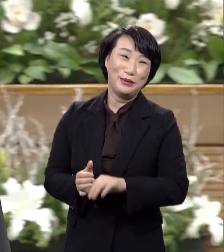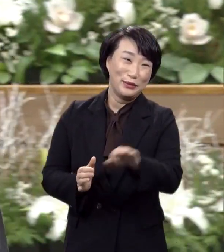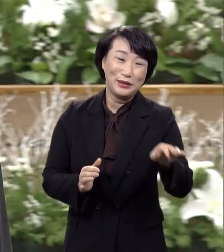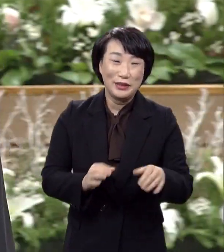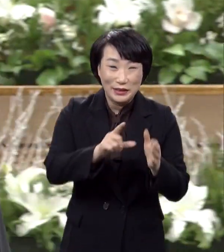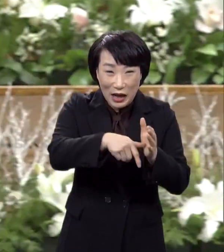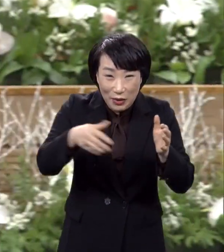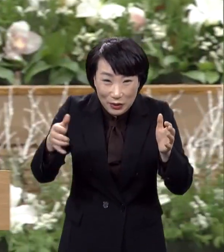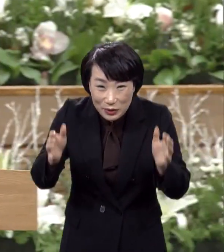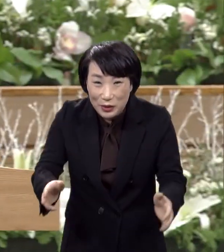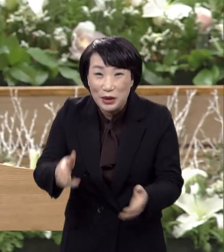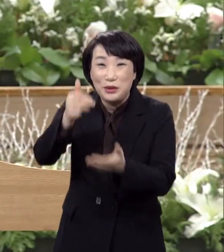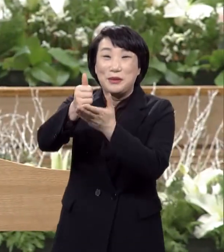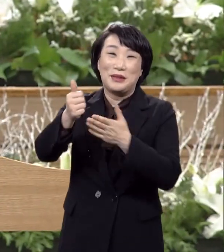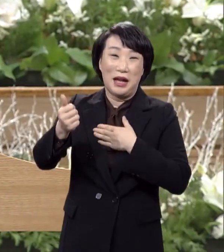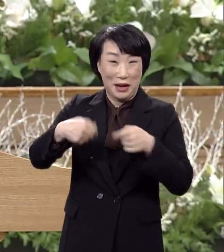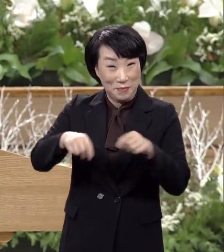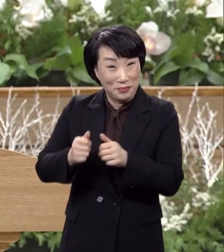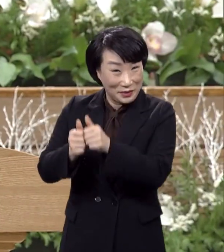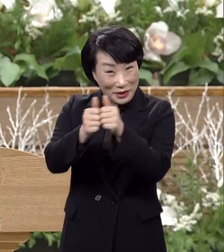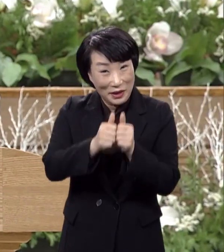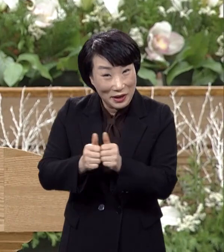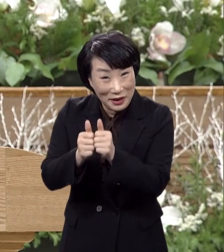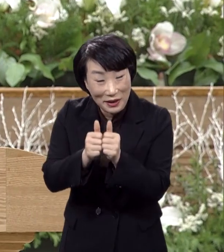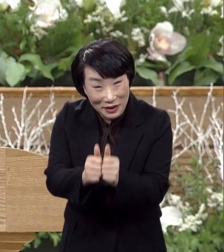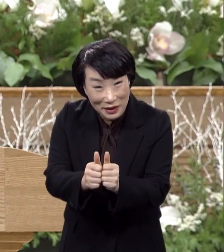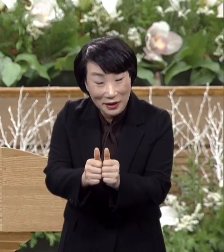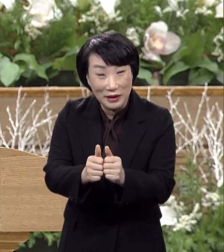세월 속에서 그 주님이 내게 계신데,